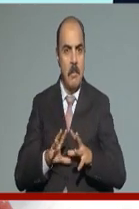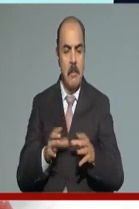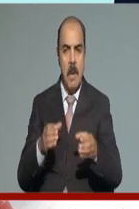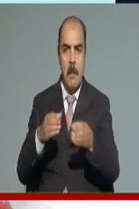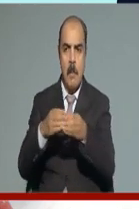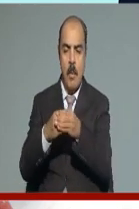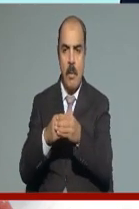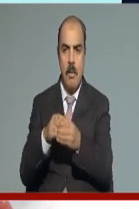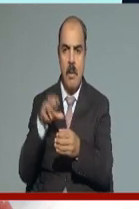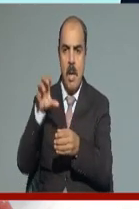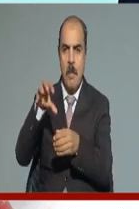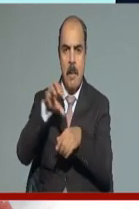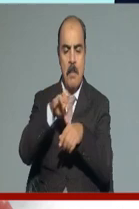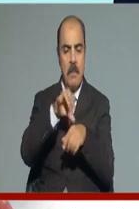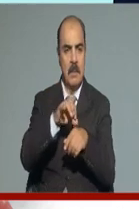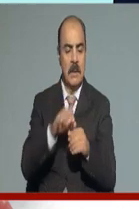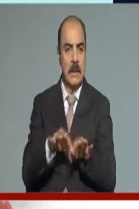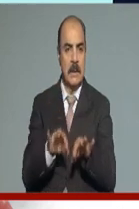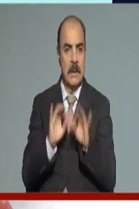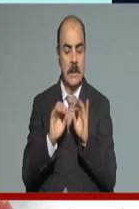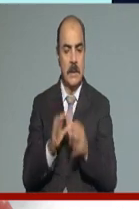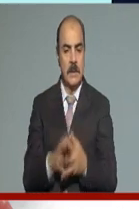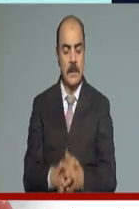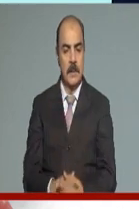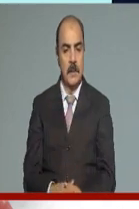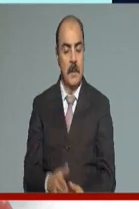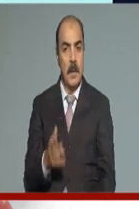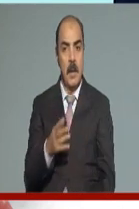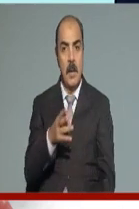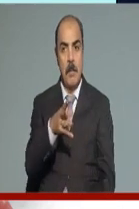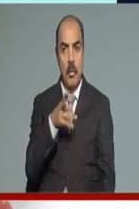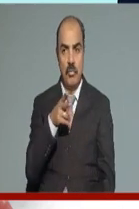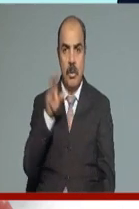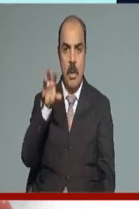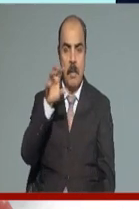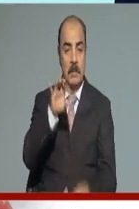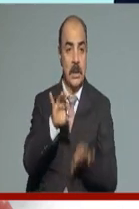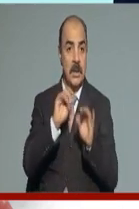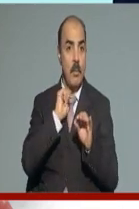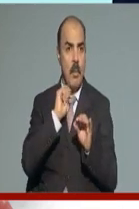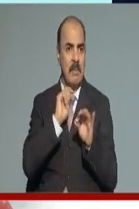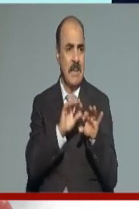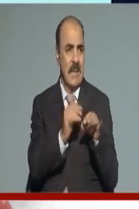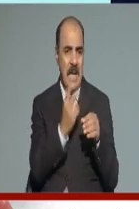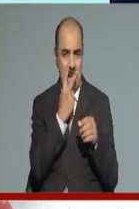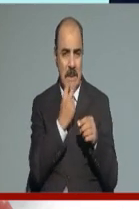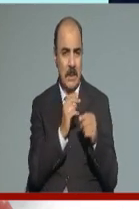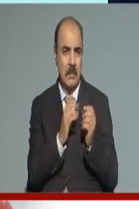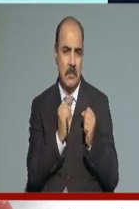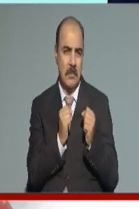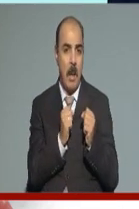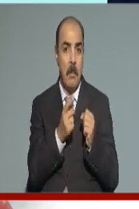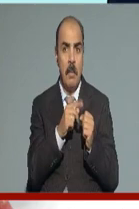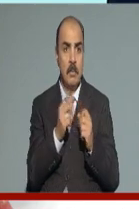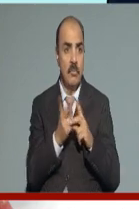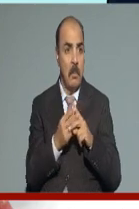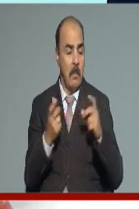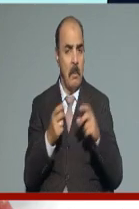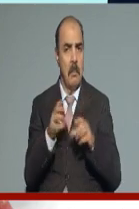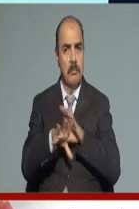من المدن العديده بنتكلم عليها تقريبا 24 مدينه جديده لاستيعاب الاعداد المتزايده من